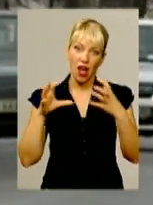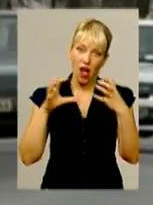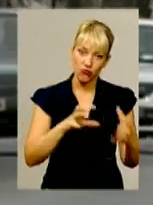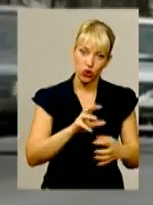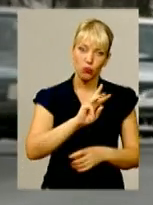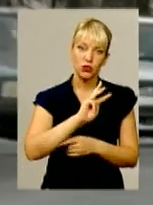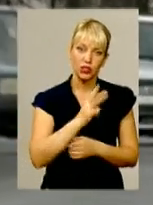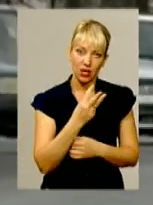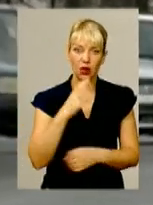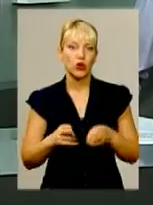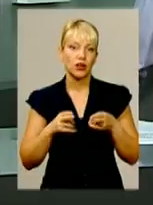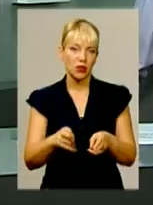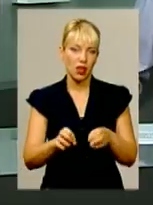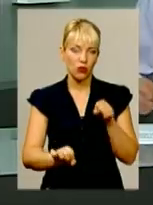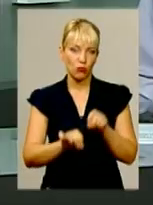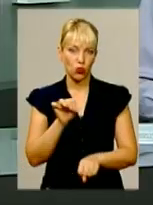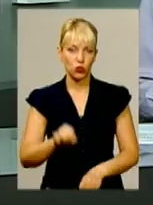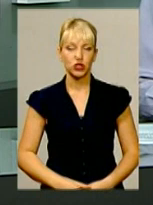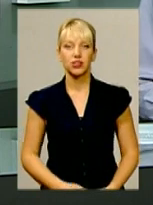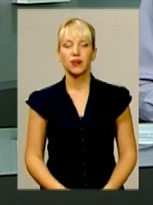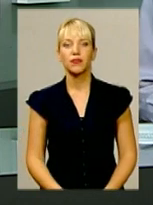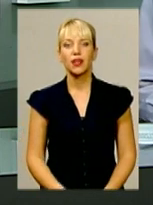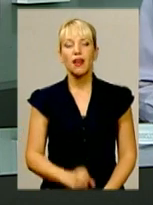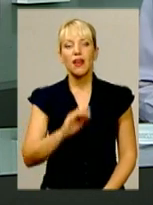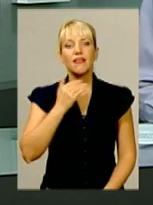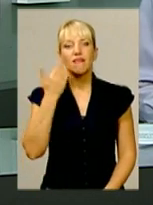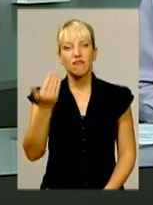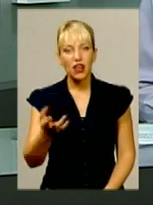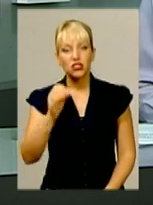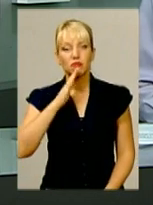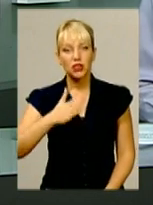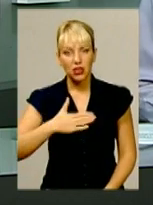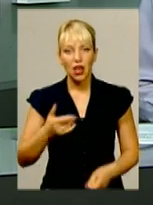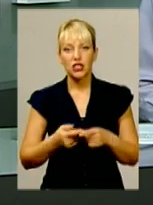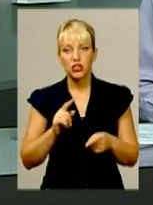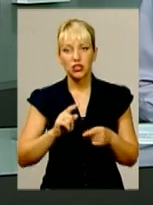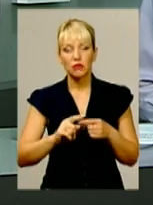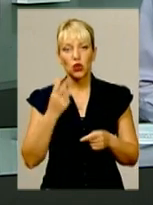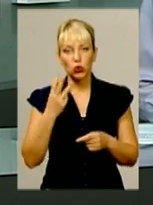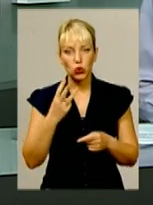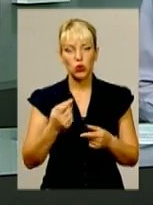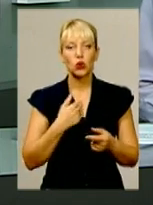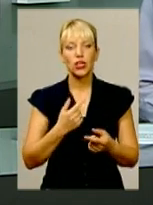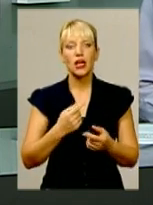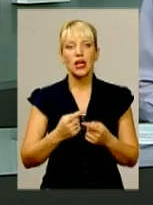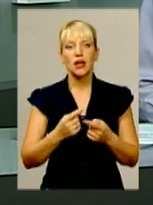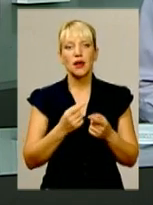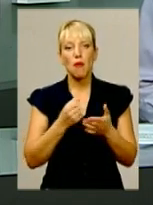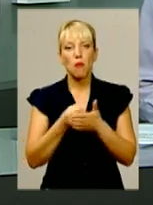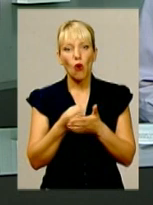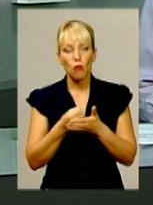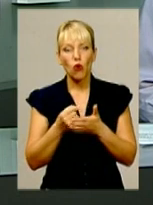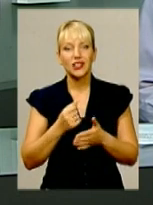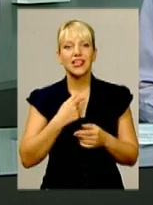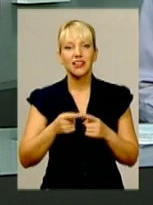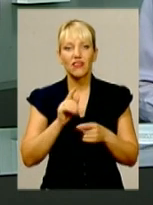маршрутках 3,50. І вашим, і нашим. Троє поборників ідеалів Майдану йдуть на вибори від партії